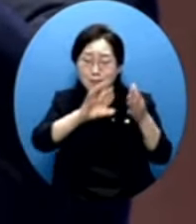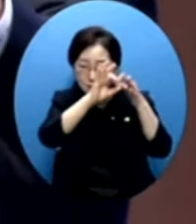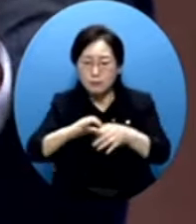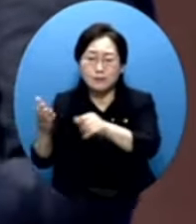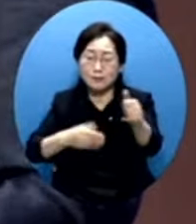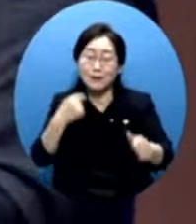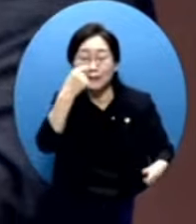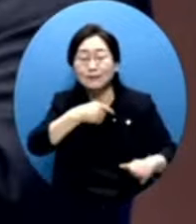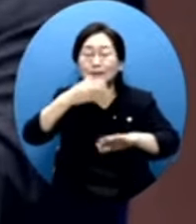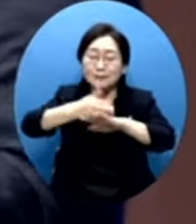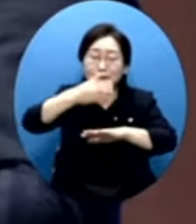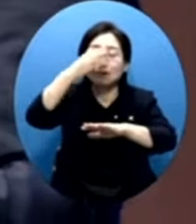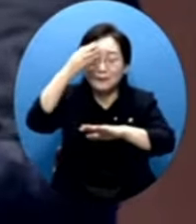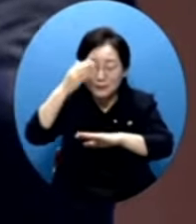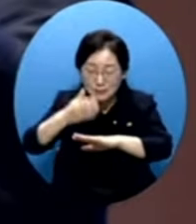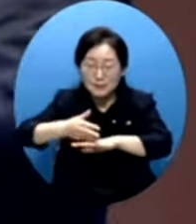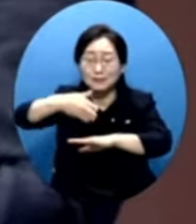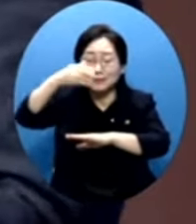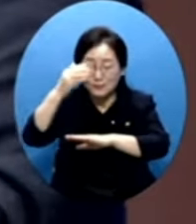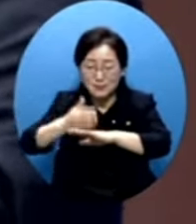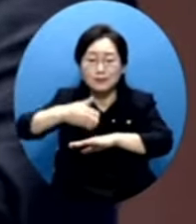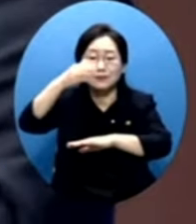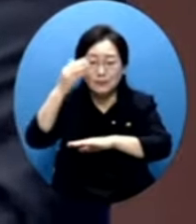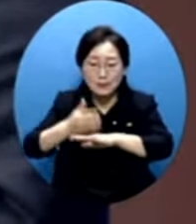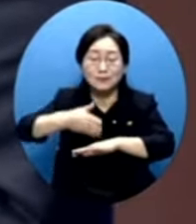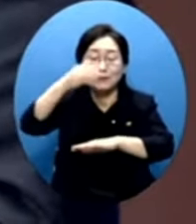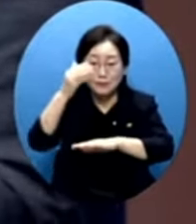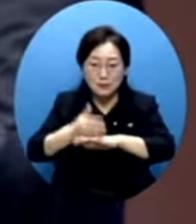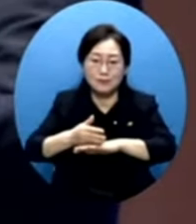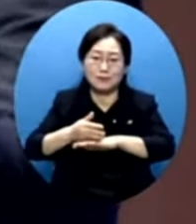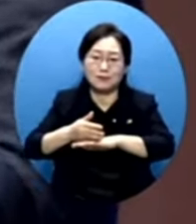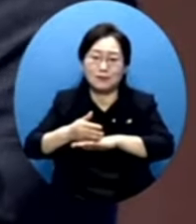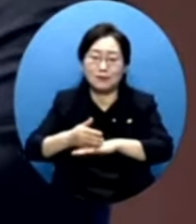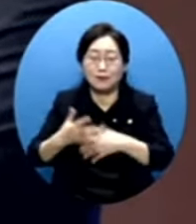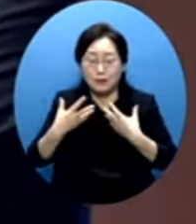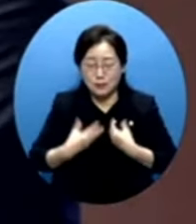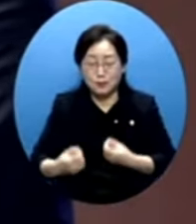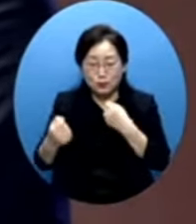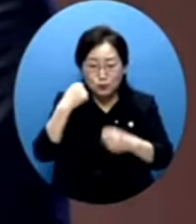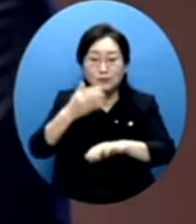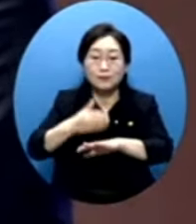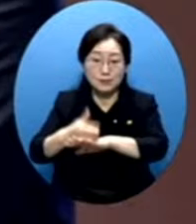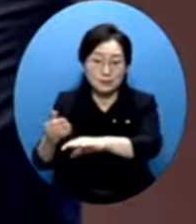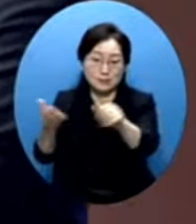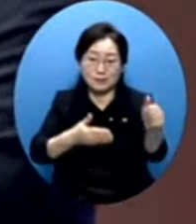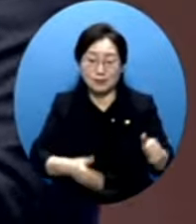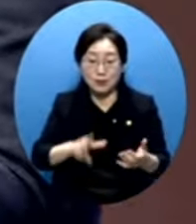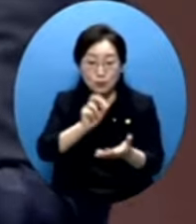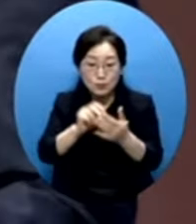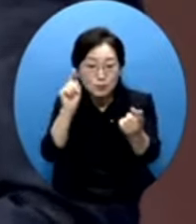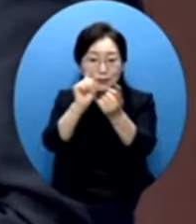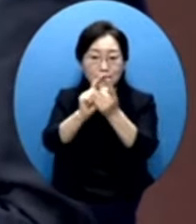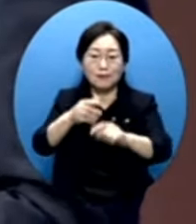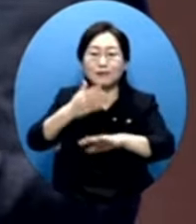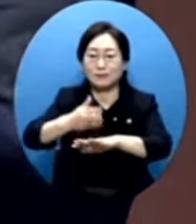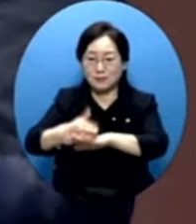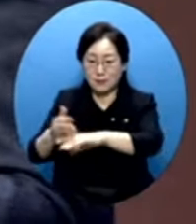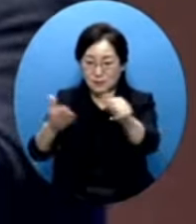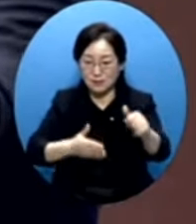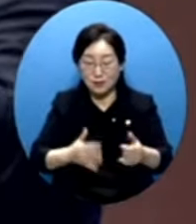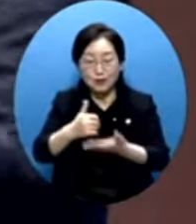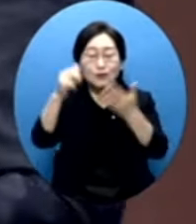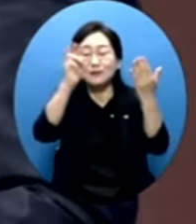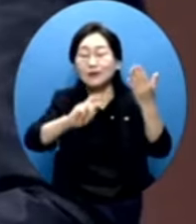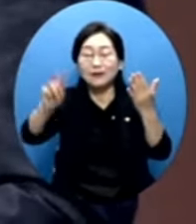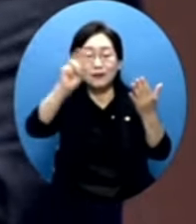열어서 감사합니다 감사합니다 감사합니다 감사합니다 절망 중에 감사해야 됩니다 문제를 말때 감사해야 됩니다 주님을